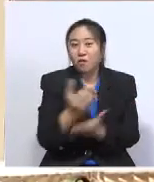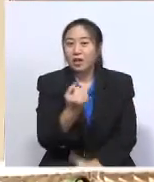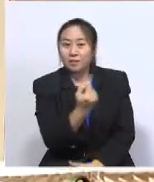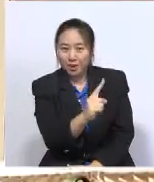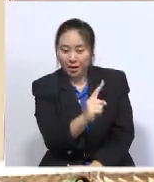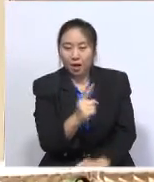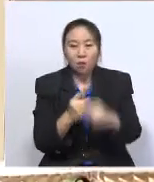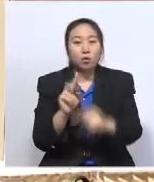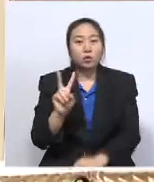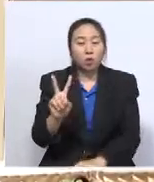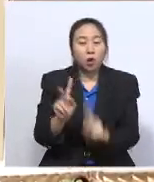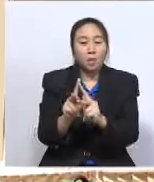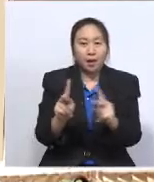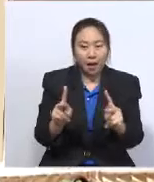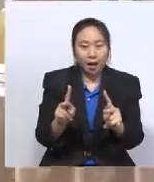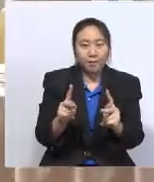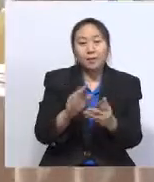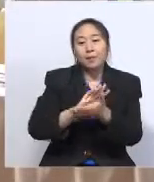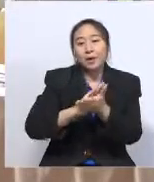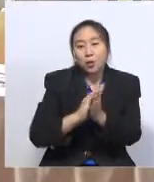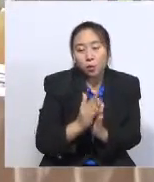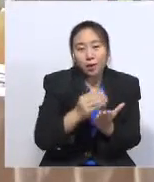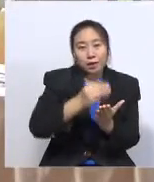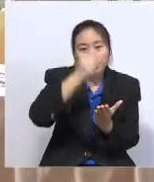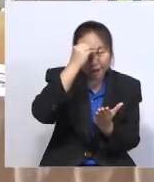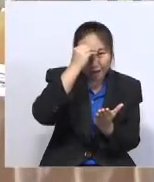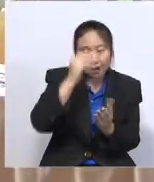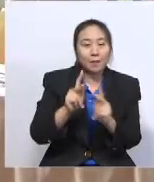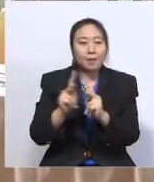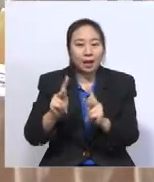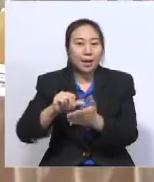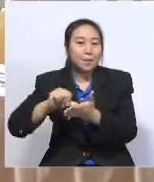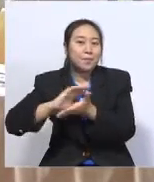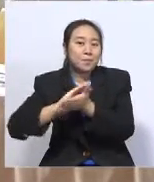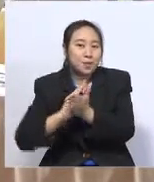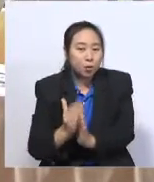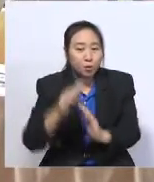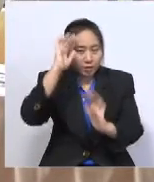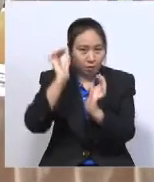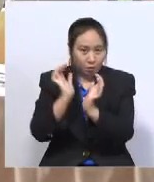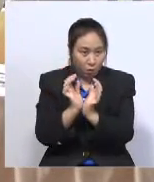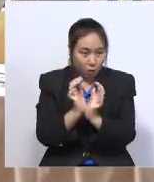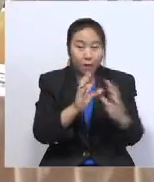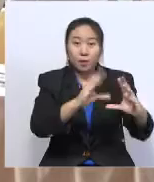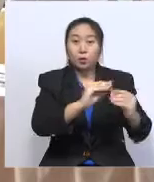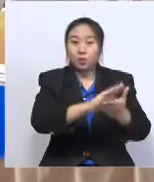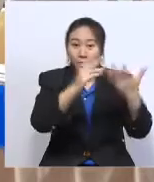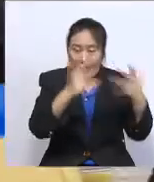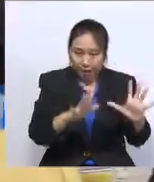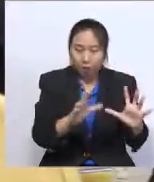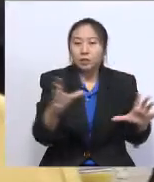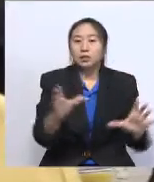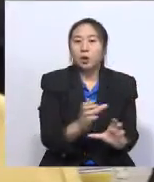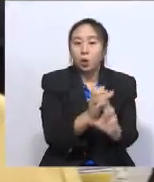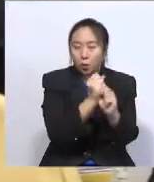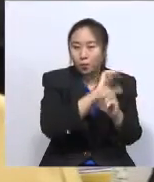านก็คือคณะกรรมการปฏิรูปการศึกษาและคณะกรรมการปฏิรูปตำรวจค่ะก็ได้สรุปผลการทำงานของคณะกรรม